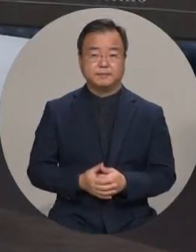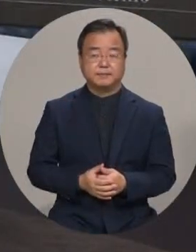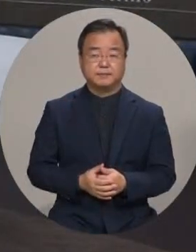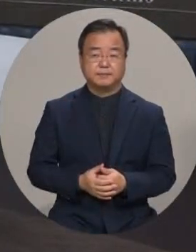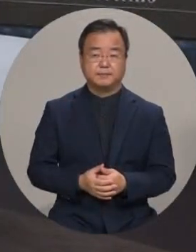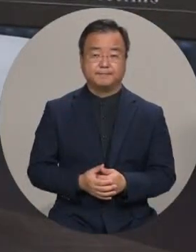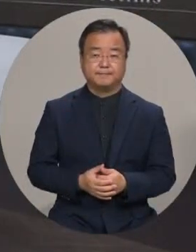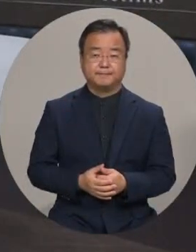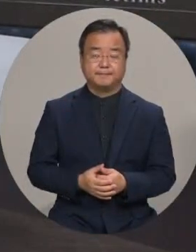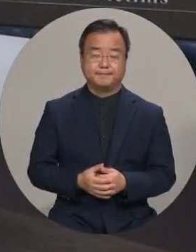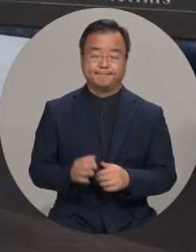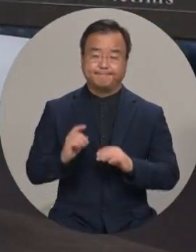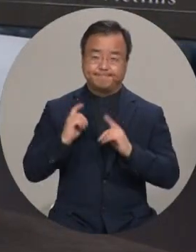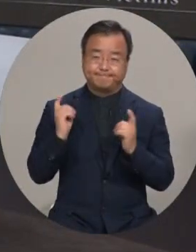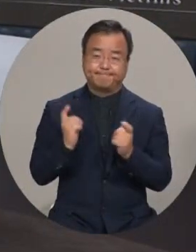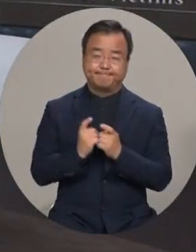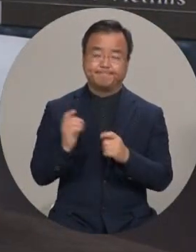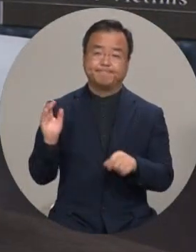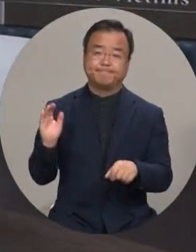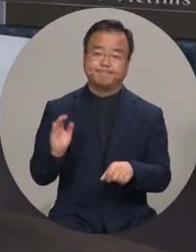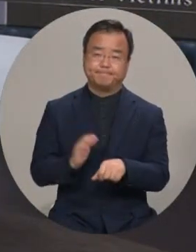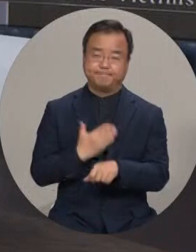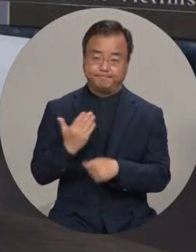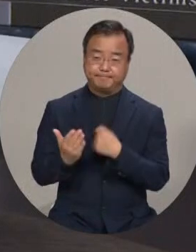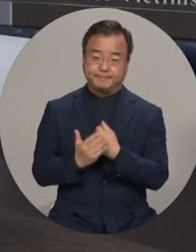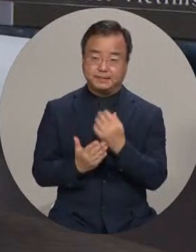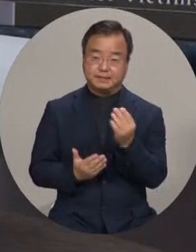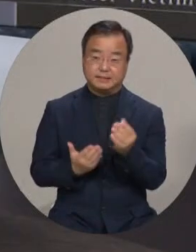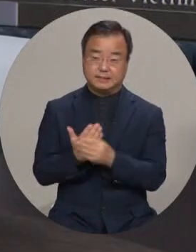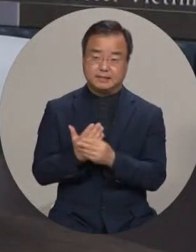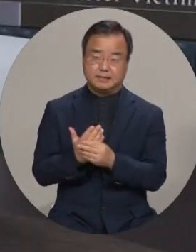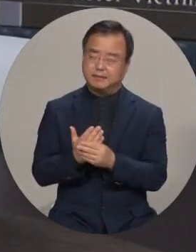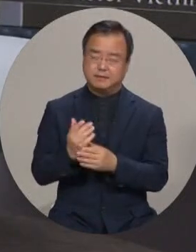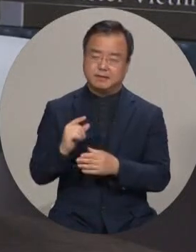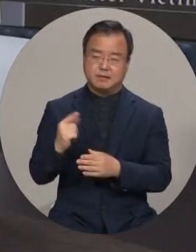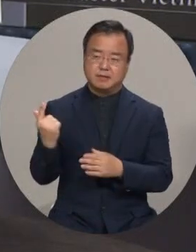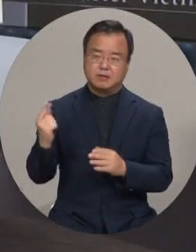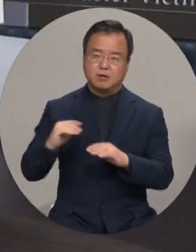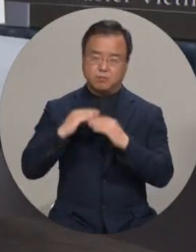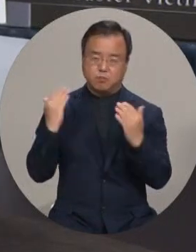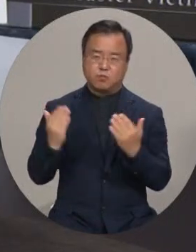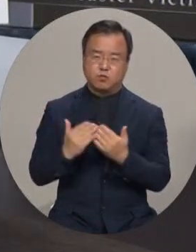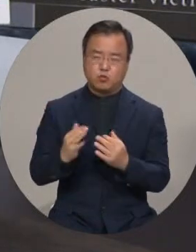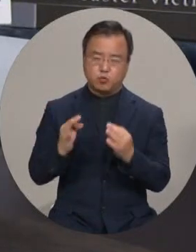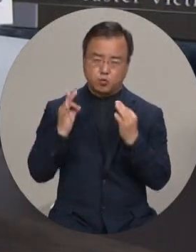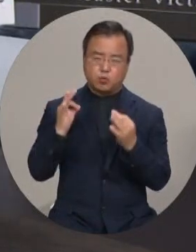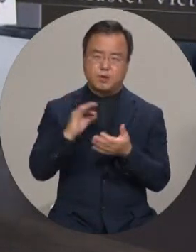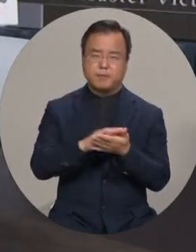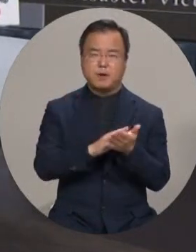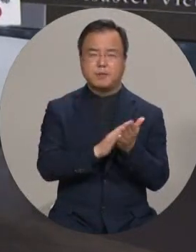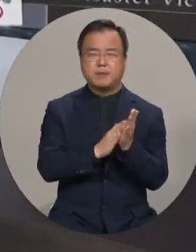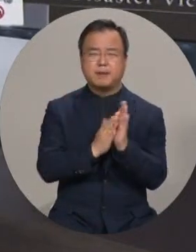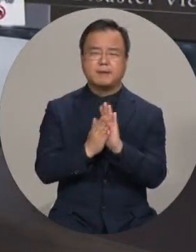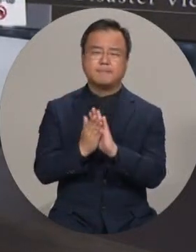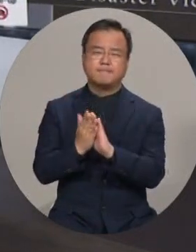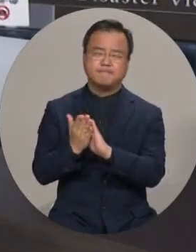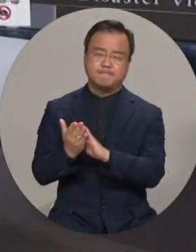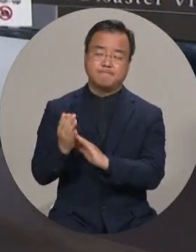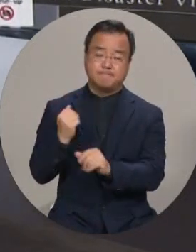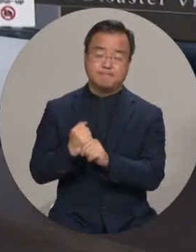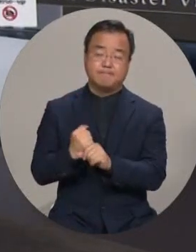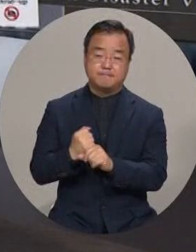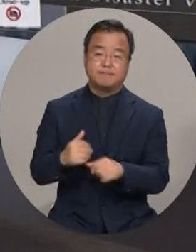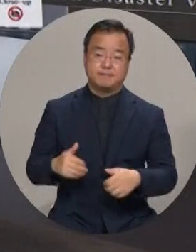좋겠습니다네 개인의 잘못으로 일어난 참사가 아니고 우리 모두가 노력해서 변화를 이루어 나가야